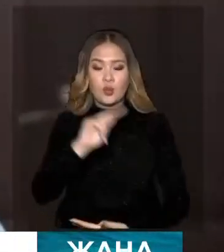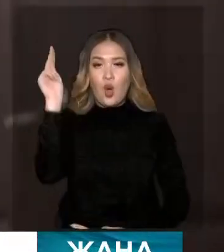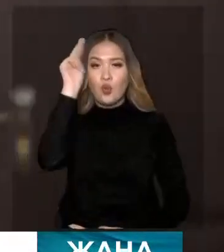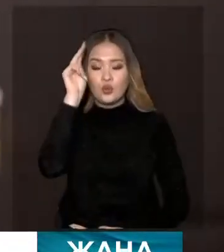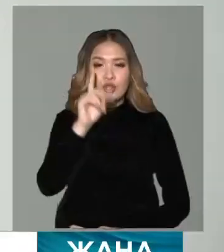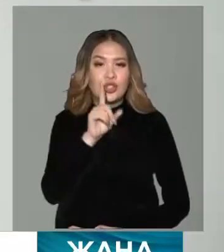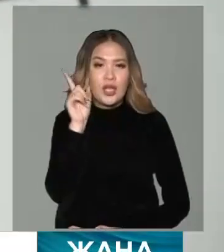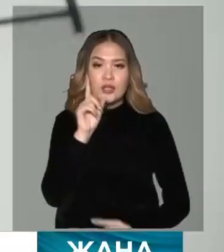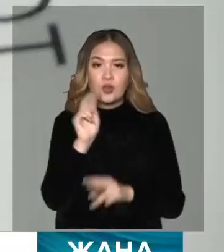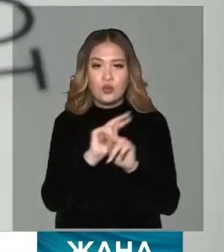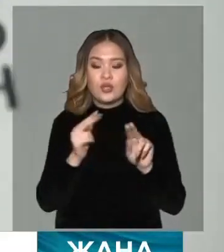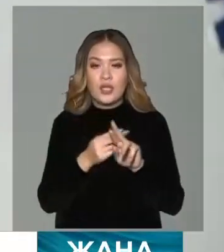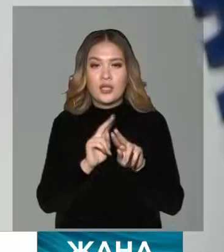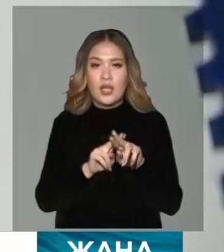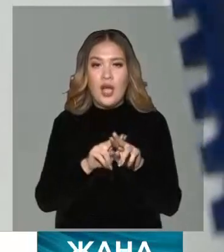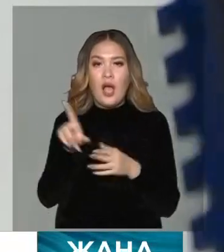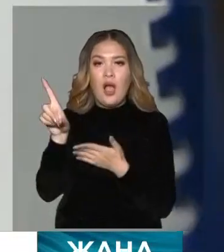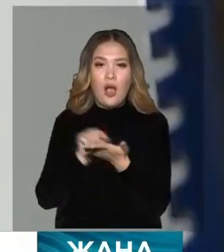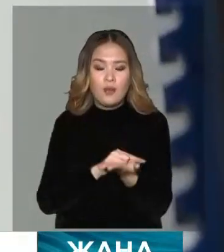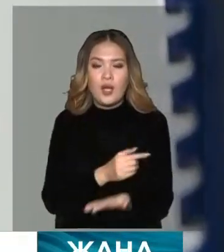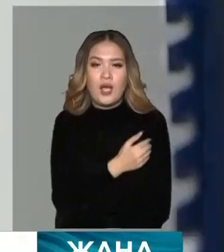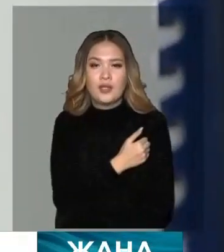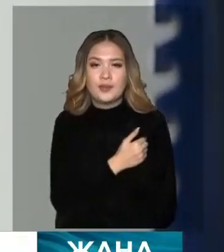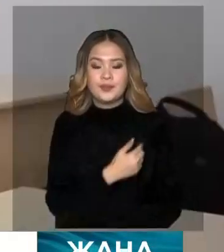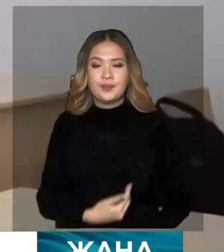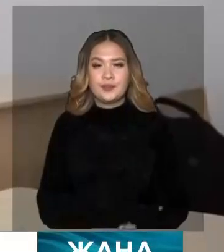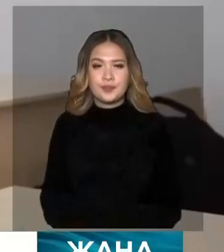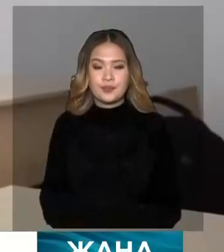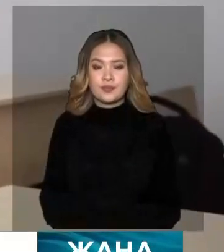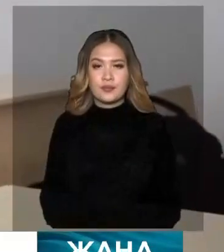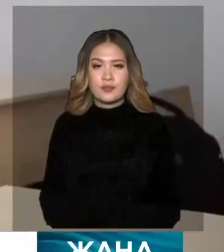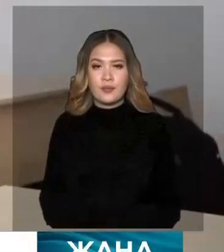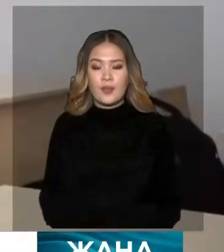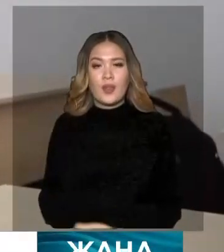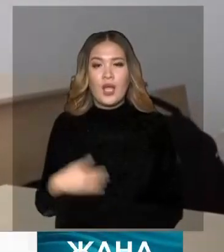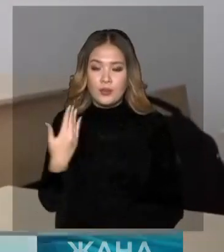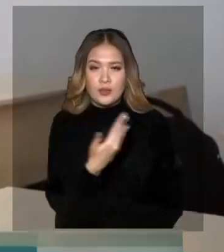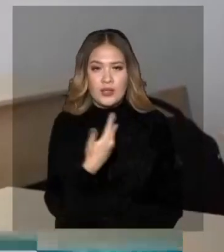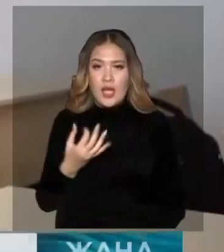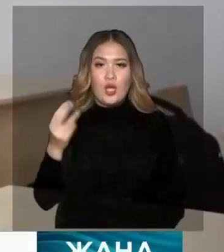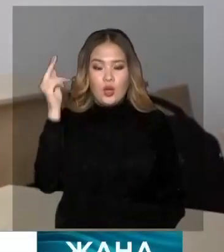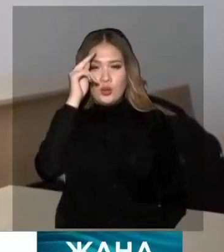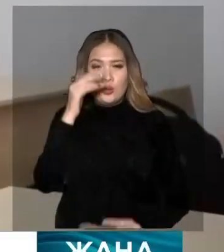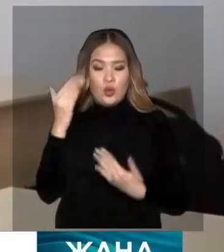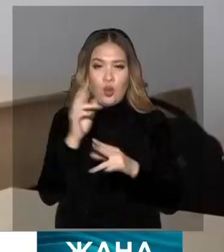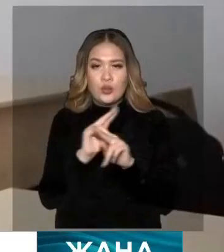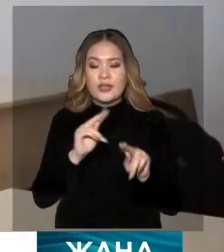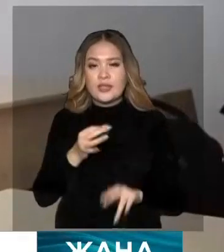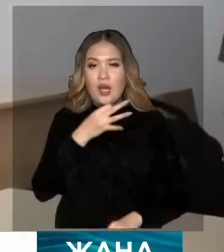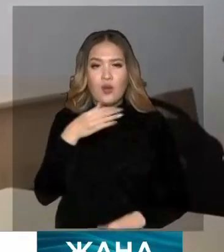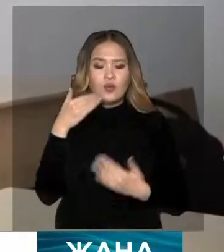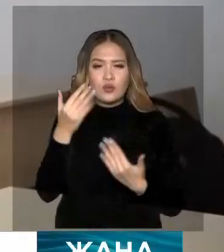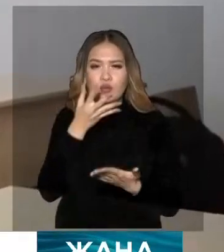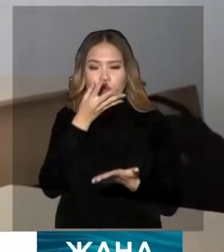жас педагогтың сабақ өту тәсілі ерекше екенін айтады. Бізге Ислам ағайдың сабағы өте қатты ұнайды. Ол ағайдың өзінің